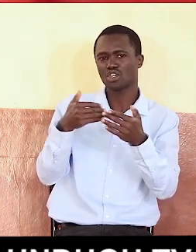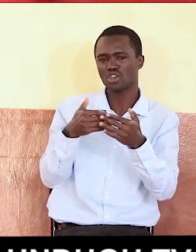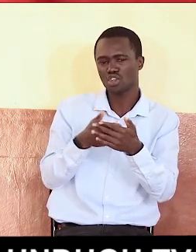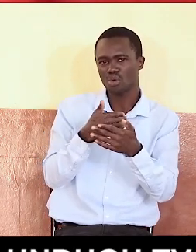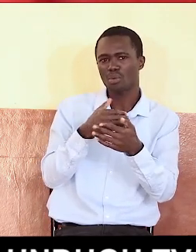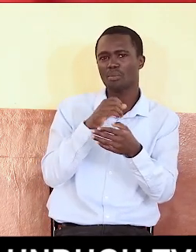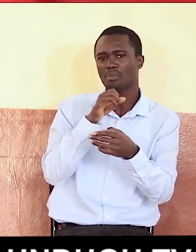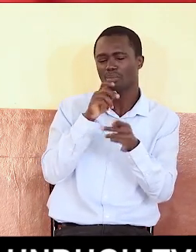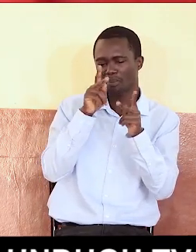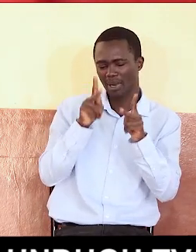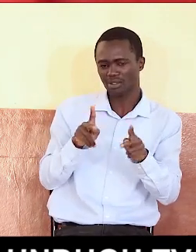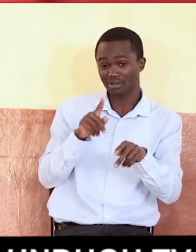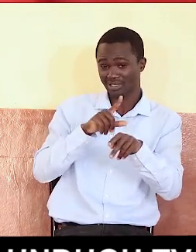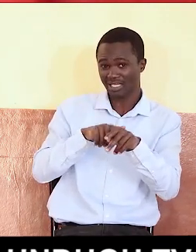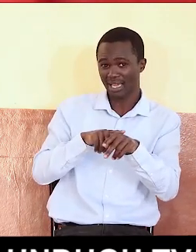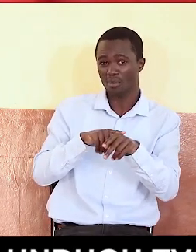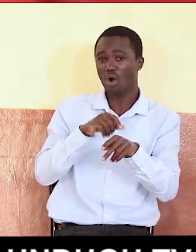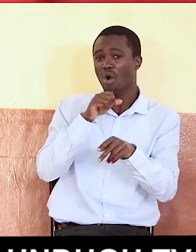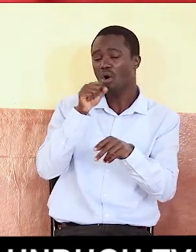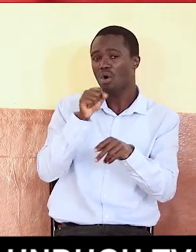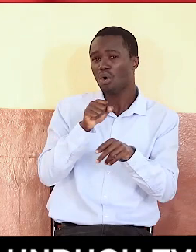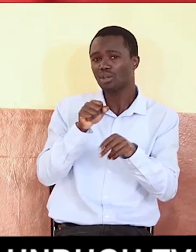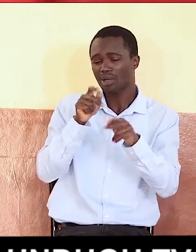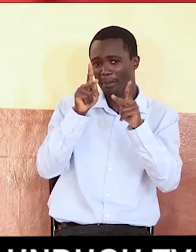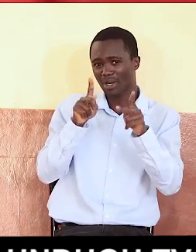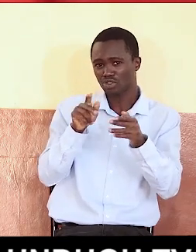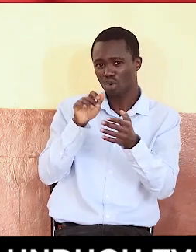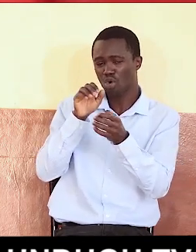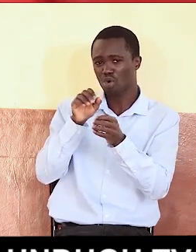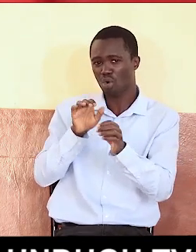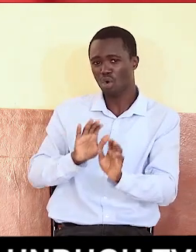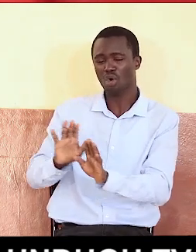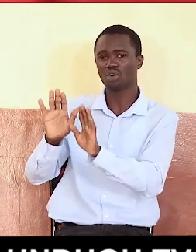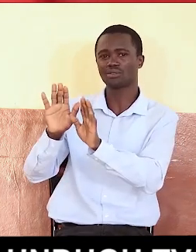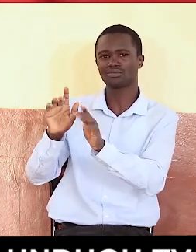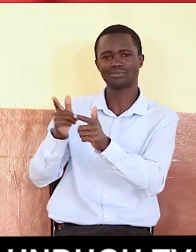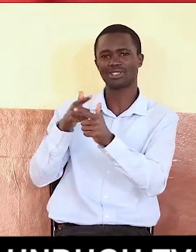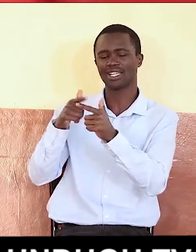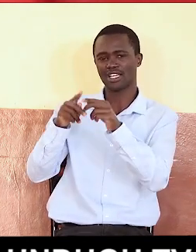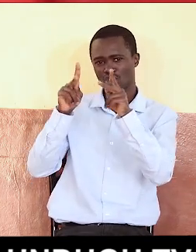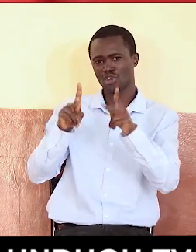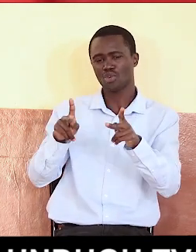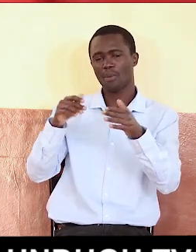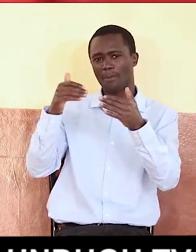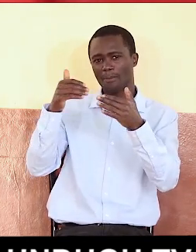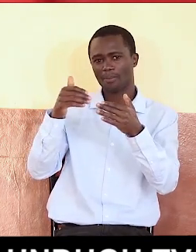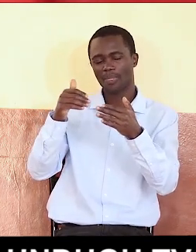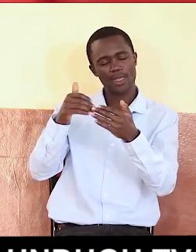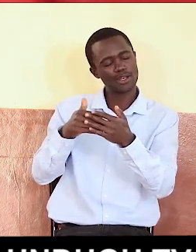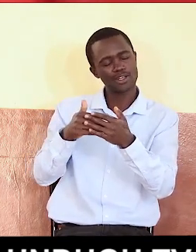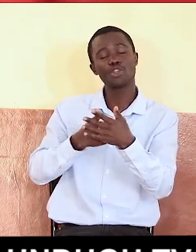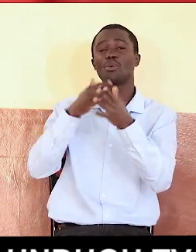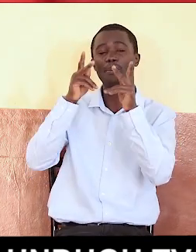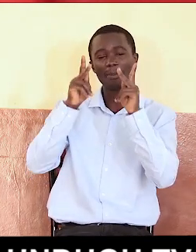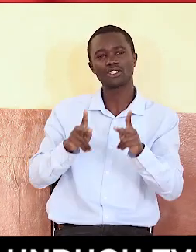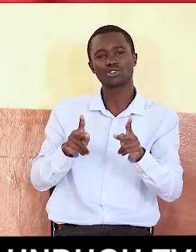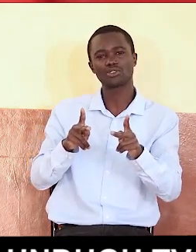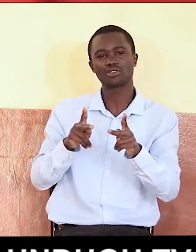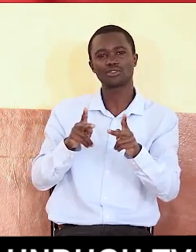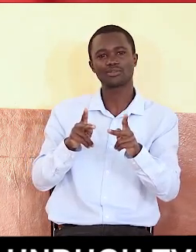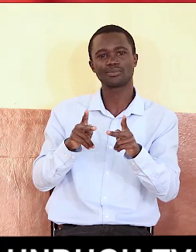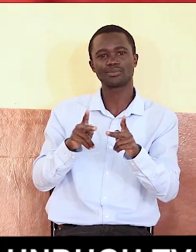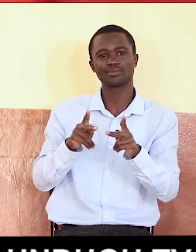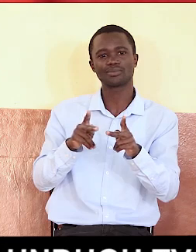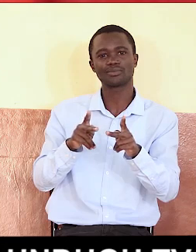utu wa kale ukiondoka, utu upya ni wa kutawala maisha yetu katika ile tunaita